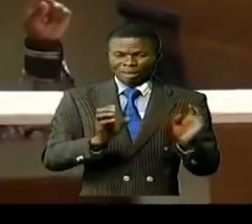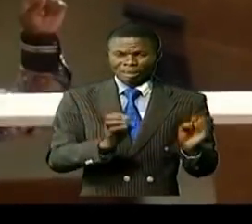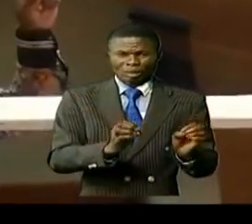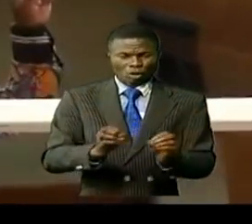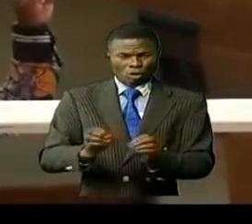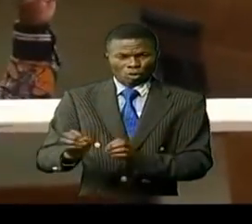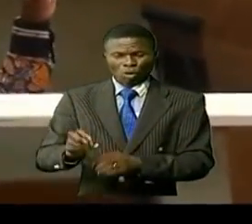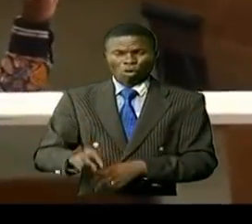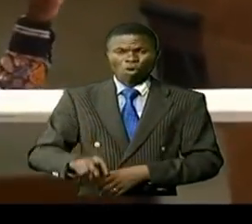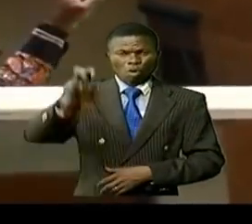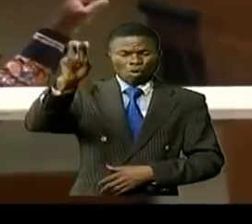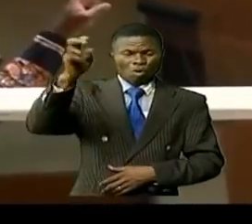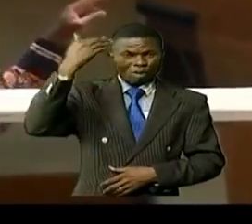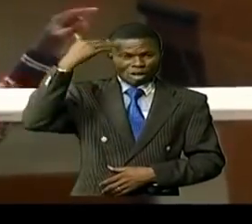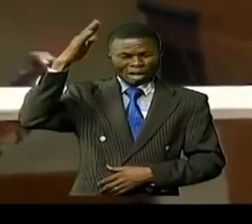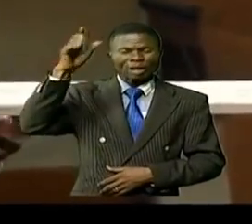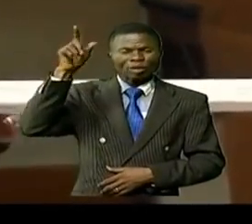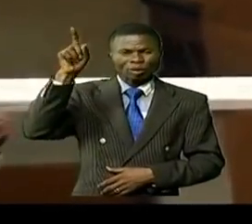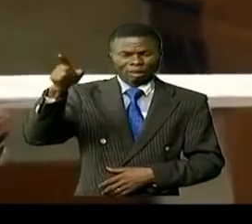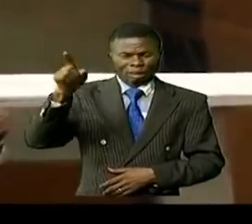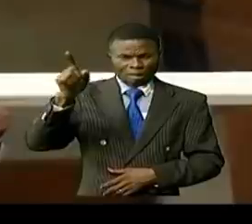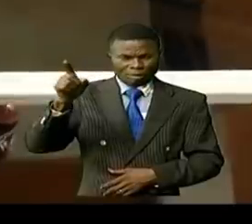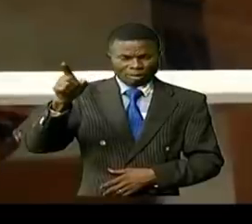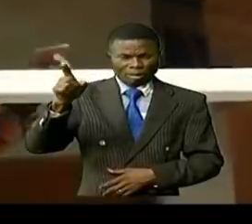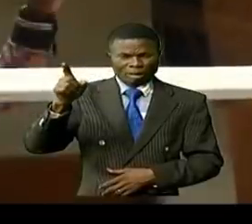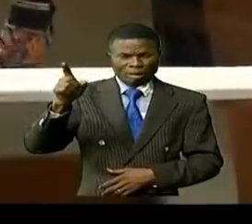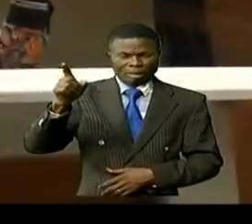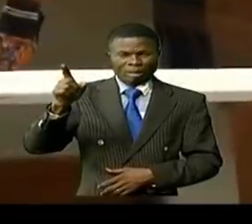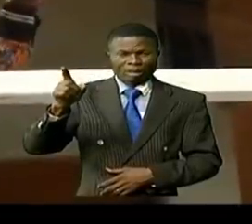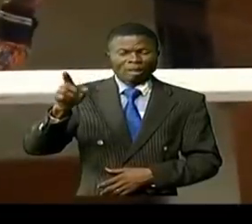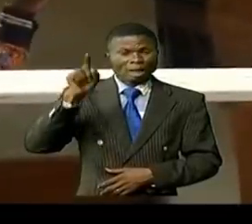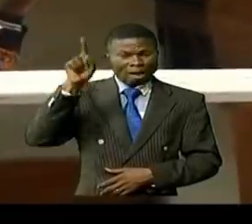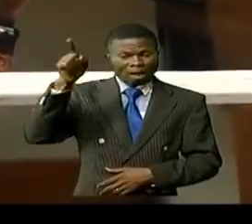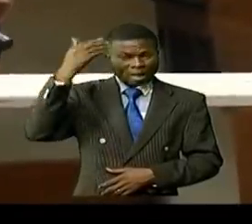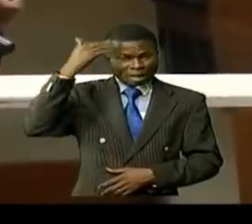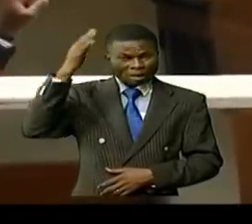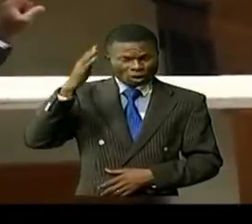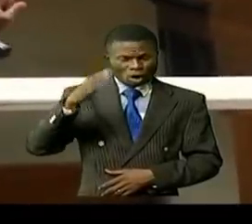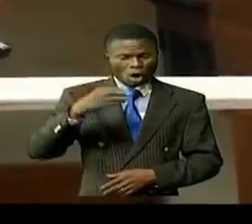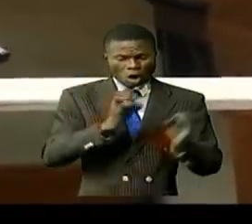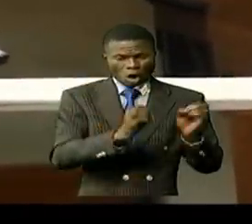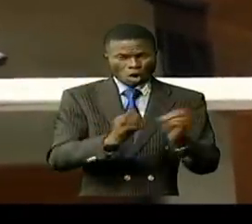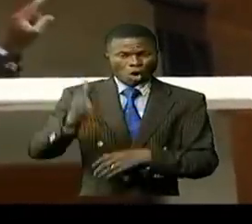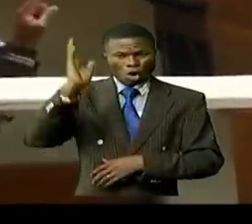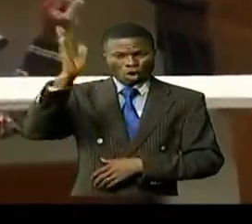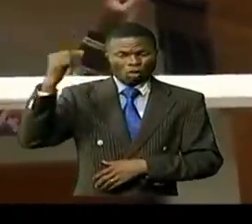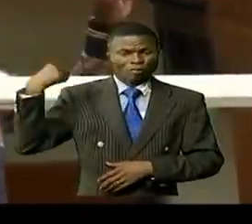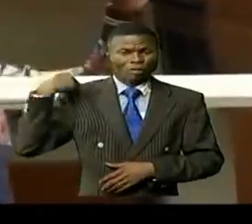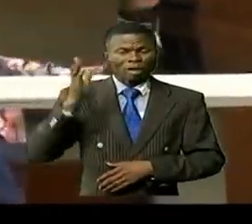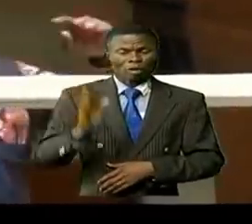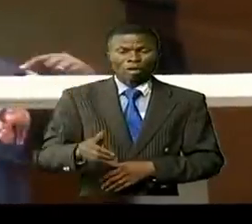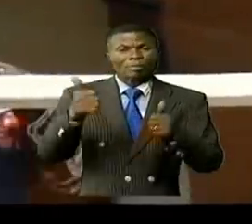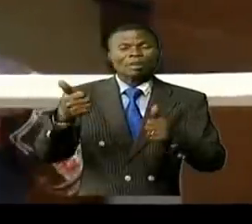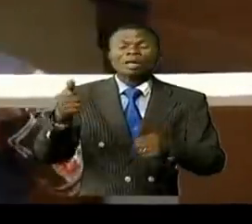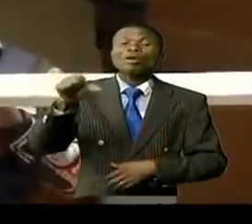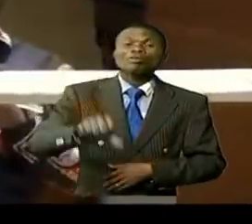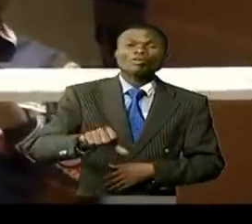A Bokenye na Grand Équateur. On a dit que ça la conférence de gouverneurs. Malamou